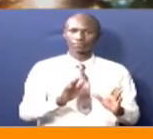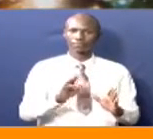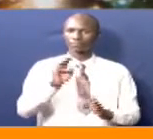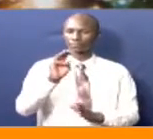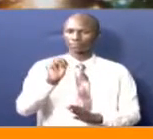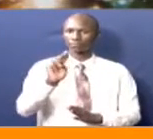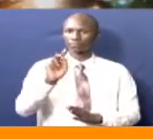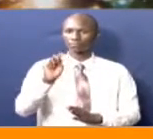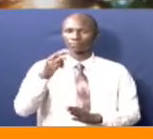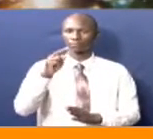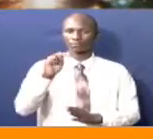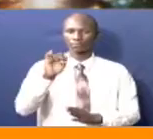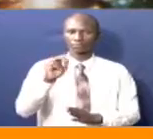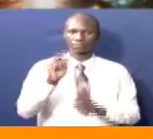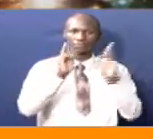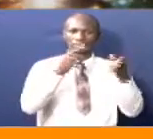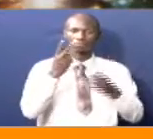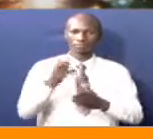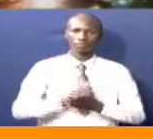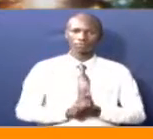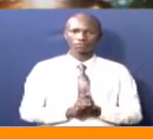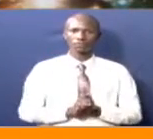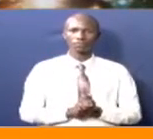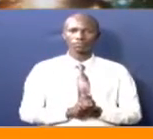madhias enelivoti ivana tau.